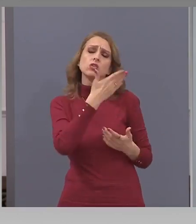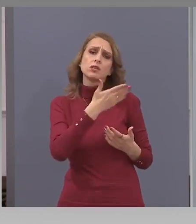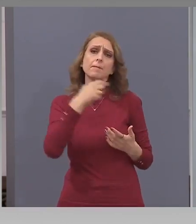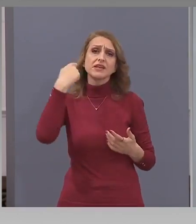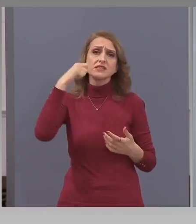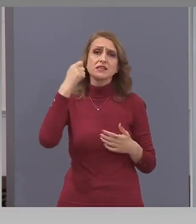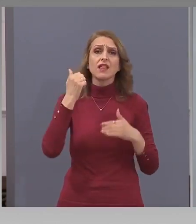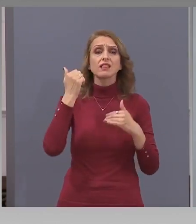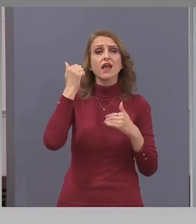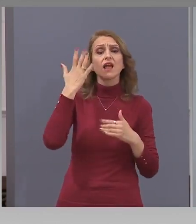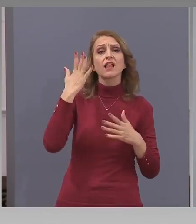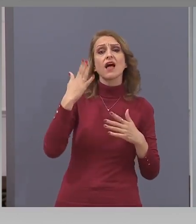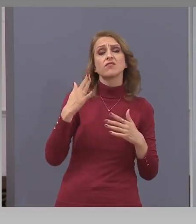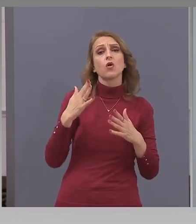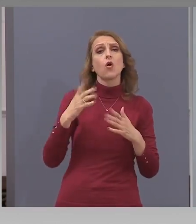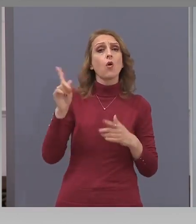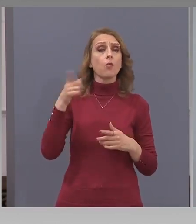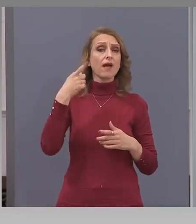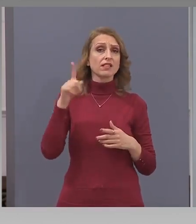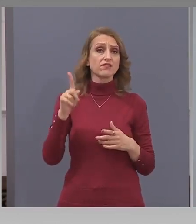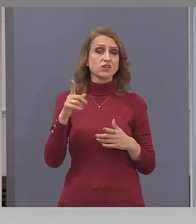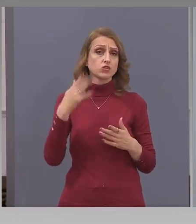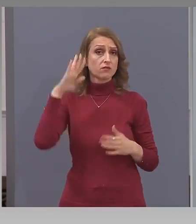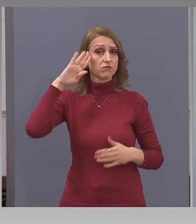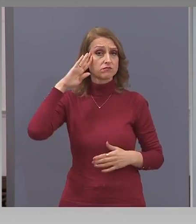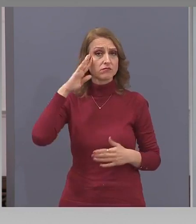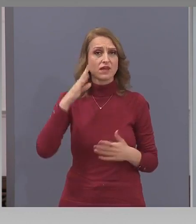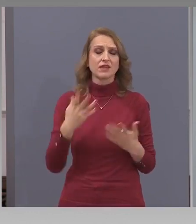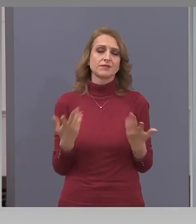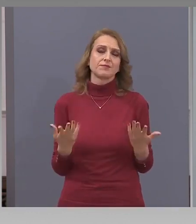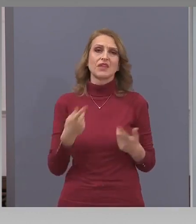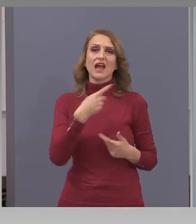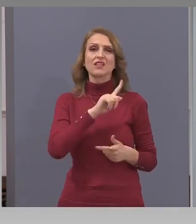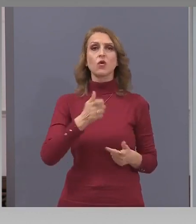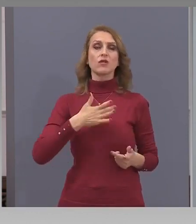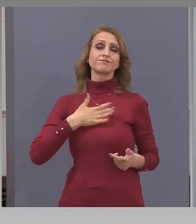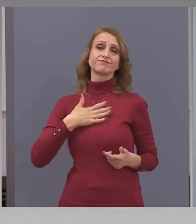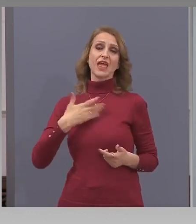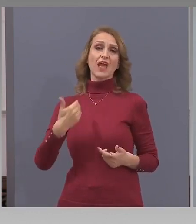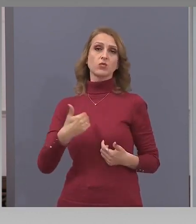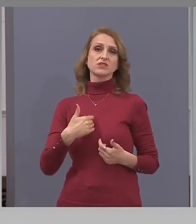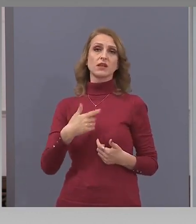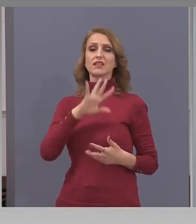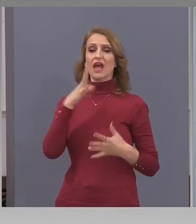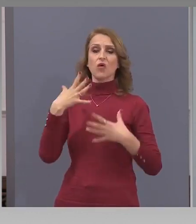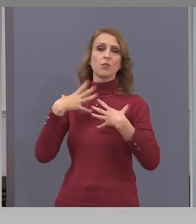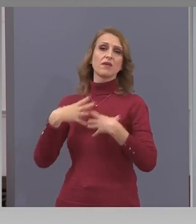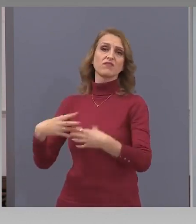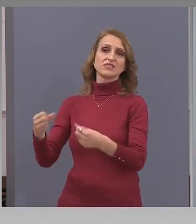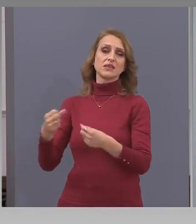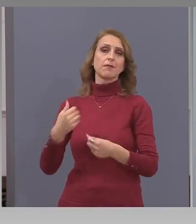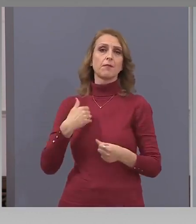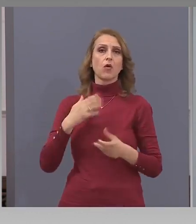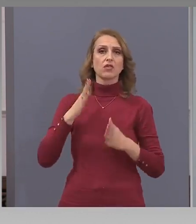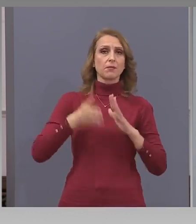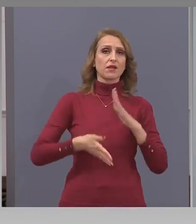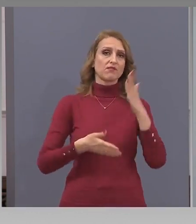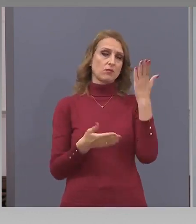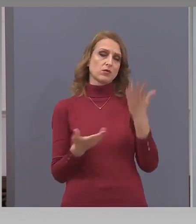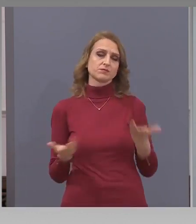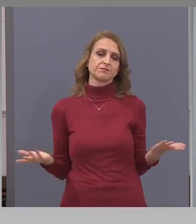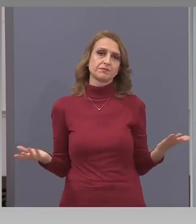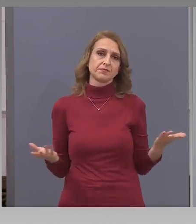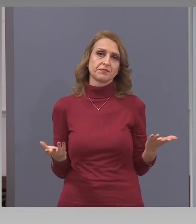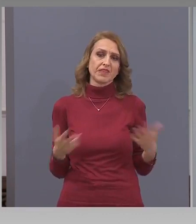Изпратим армията защо кой? Разбирате ли, това е егоцентризъм. Взимат ми правомощите. Бе, кои правомощите? Ние, ако искате, всички да ви